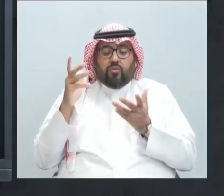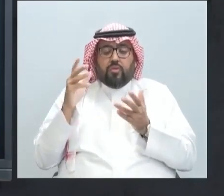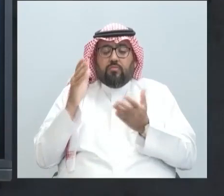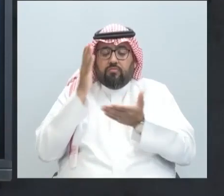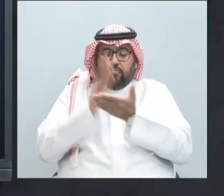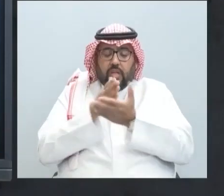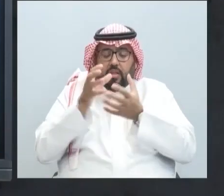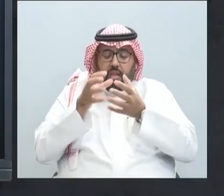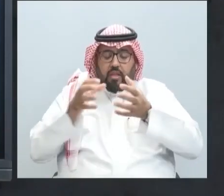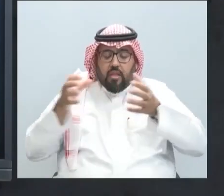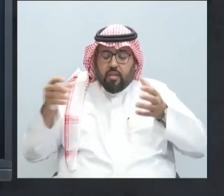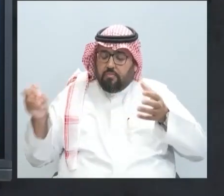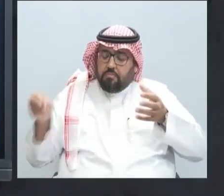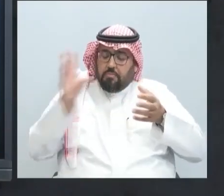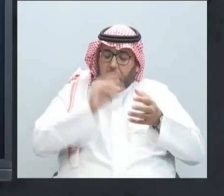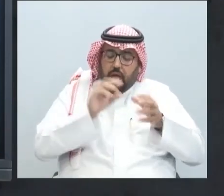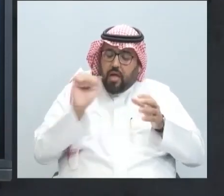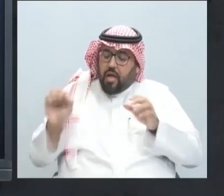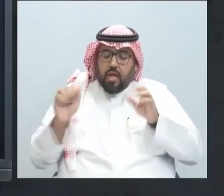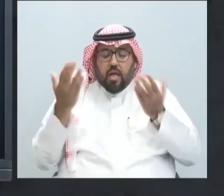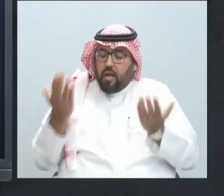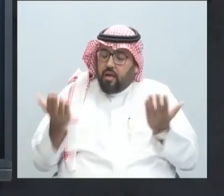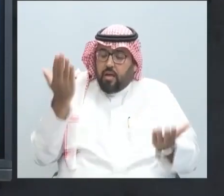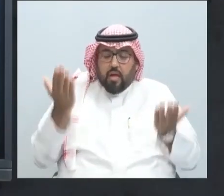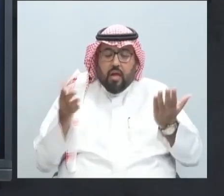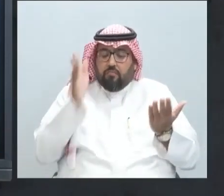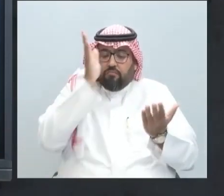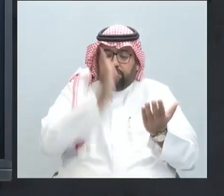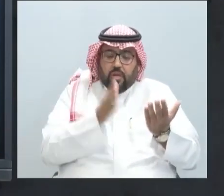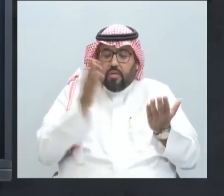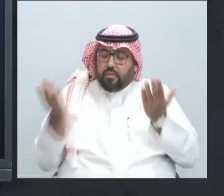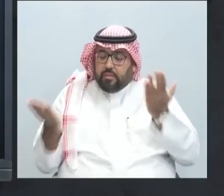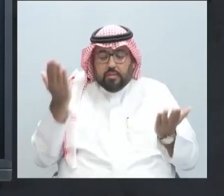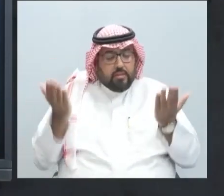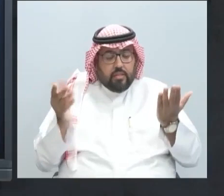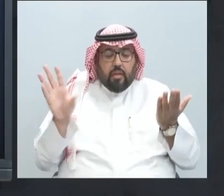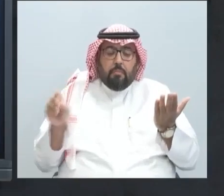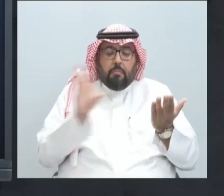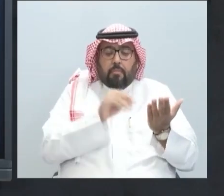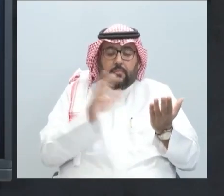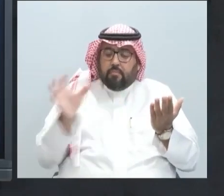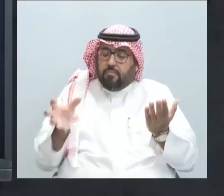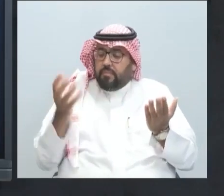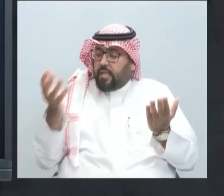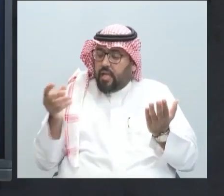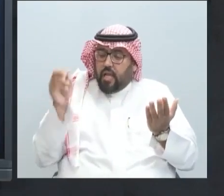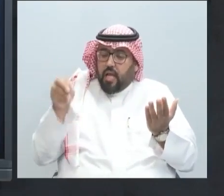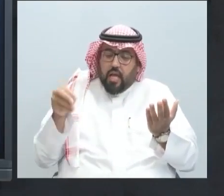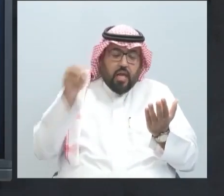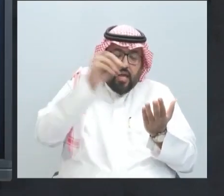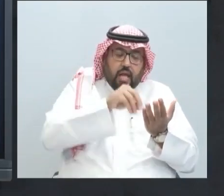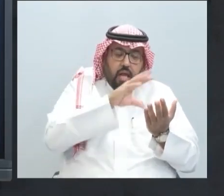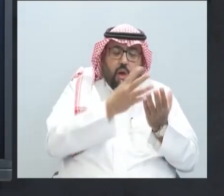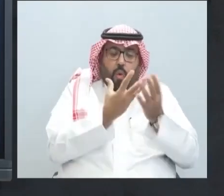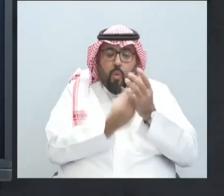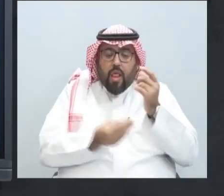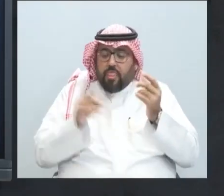انقسمت انتقلت الماده الوراثيه هنا نجاح الانقسام هنا الهدف من هذا الانقسام المتساوي هو نقل الماده الوراثيه للخلايا